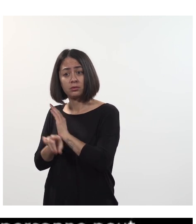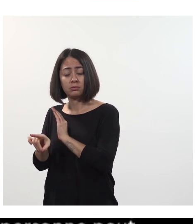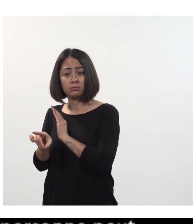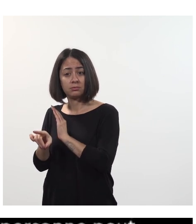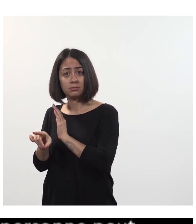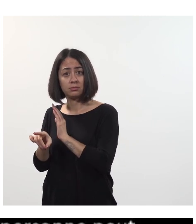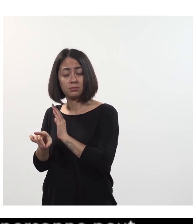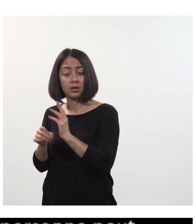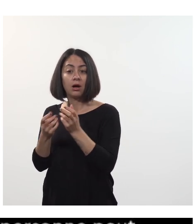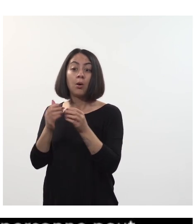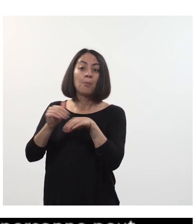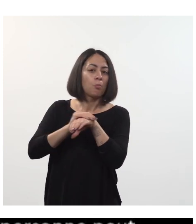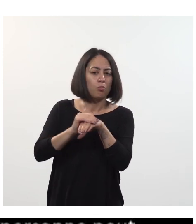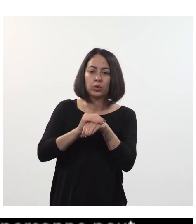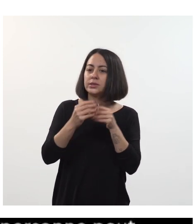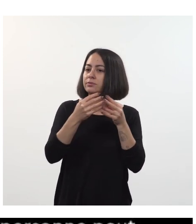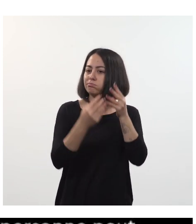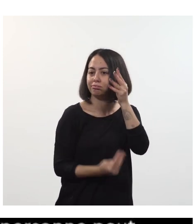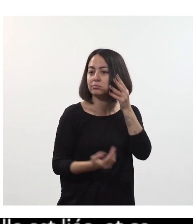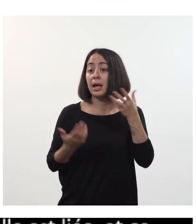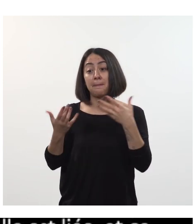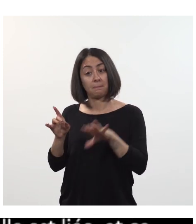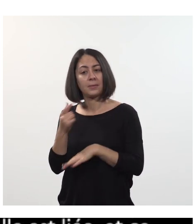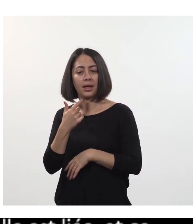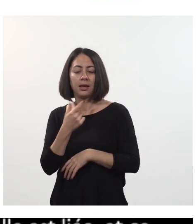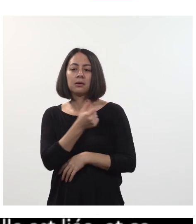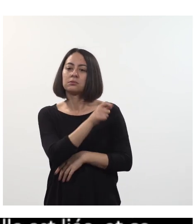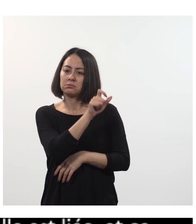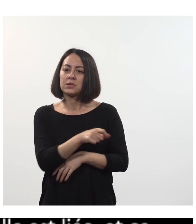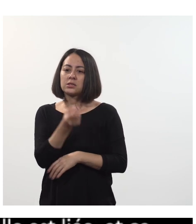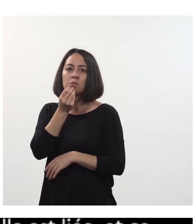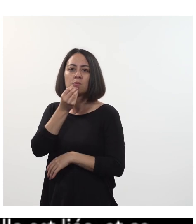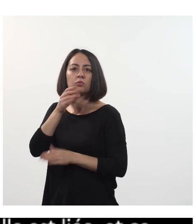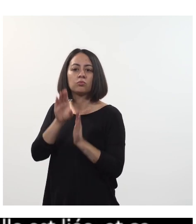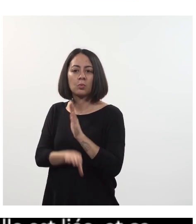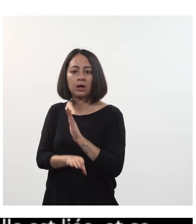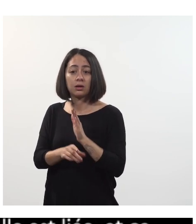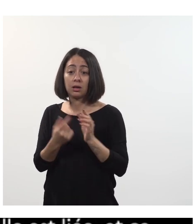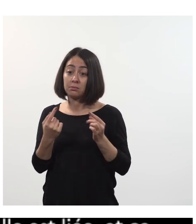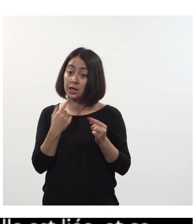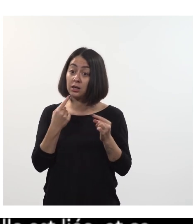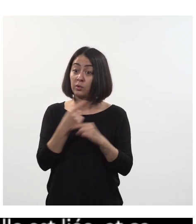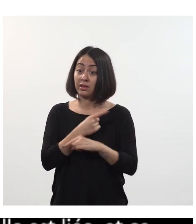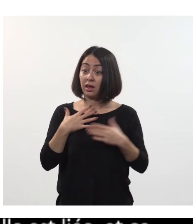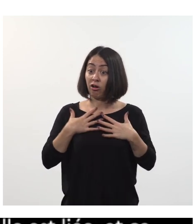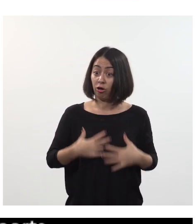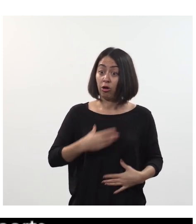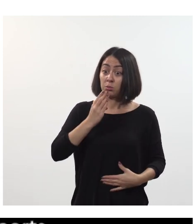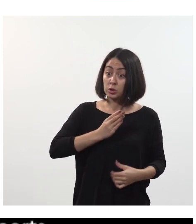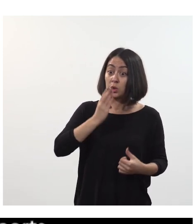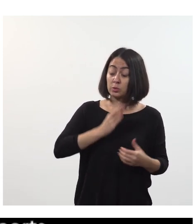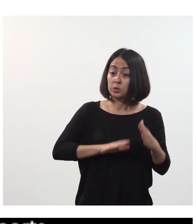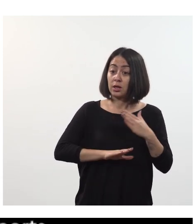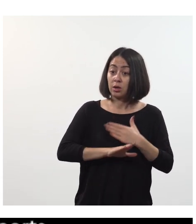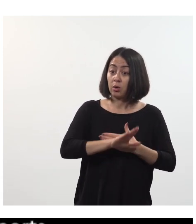raisons par rapport à ça, mais elle mangera moins. De l'autre côté, il peut y avoir une augmentation des besoins métaboliques, énergétiques, hein. Par exemple, avec une